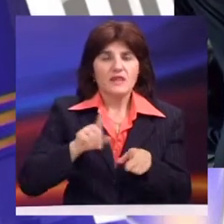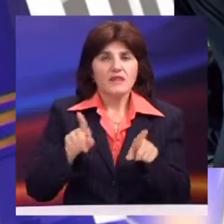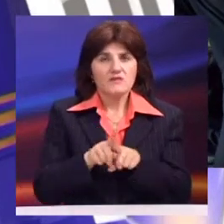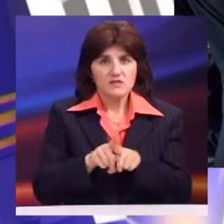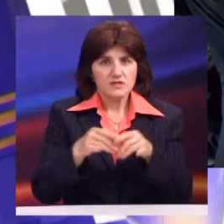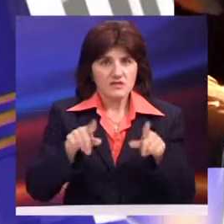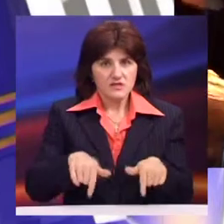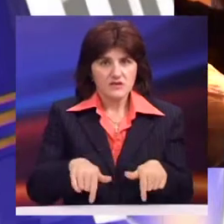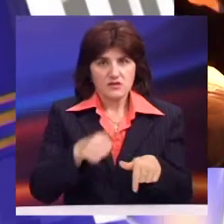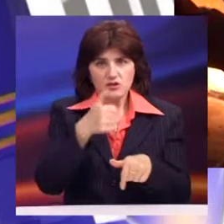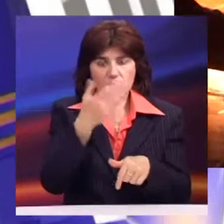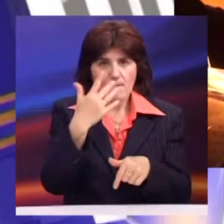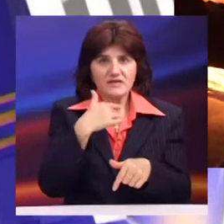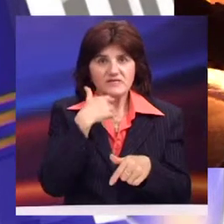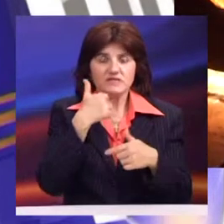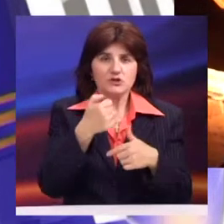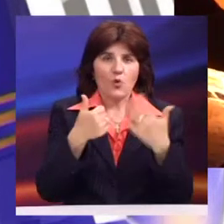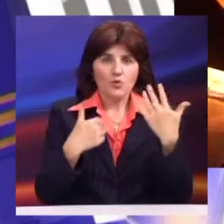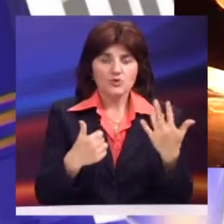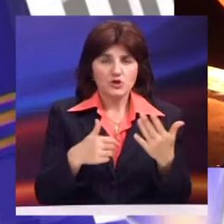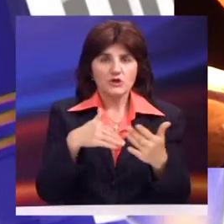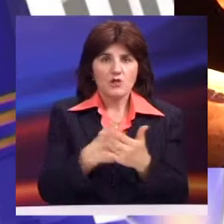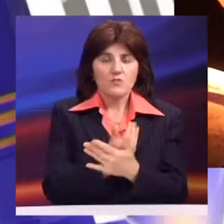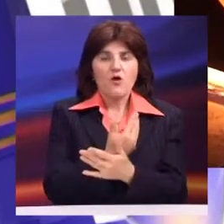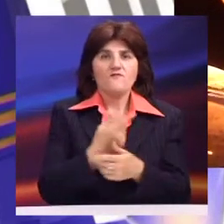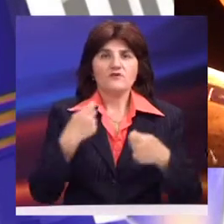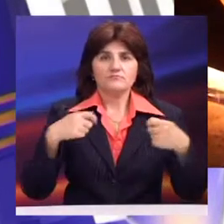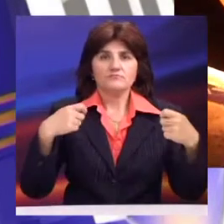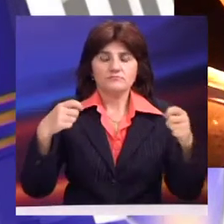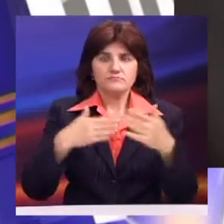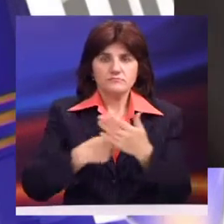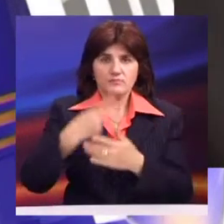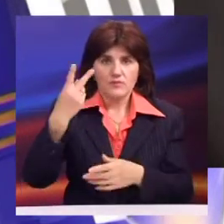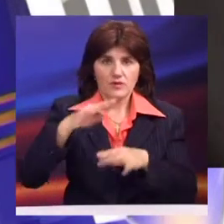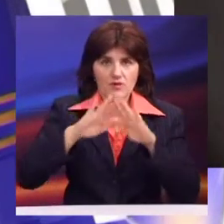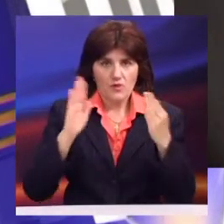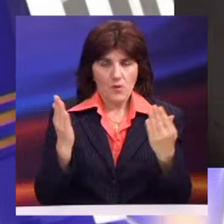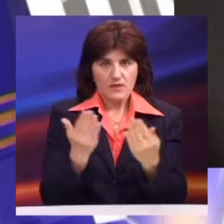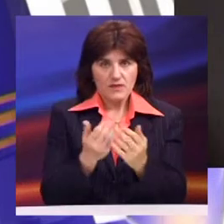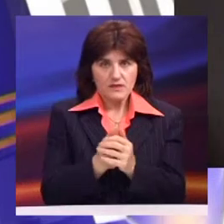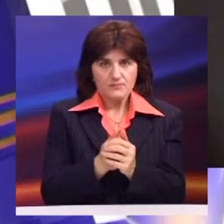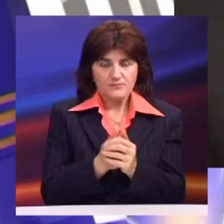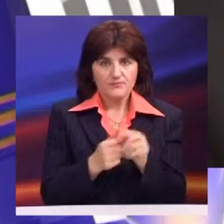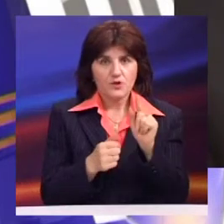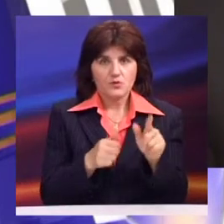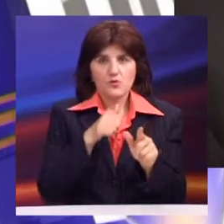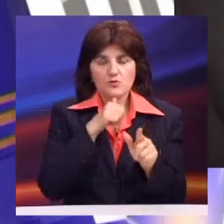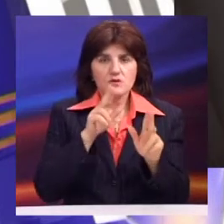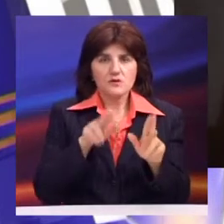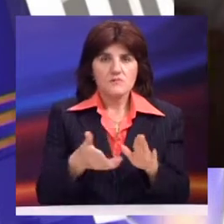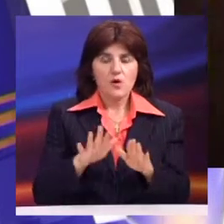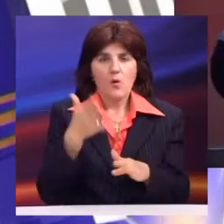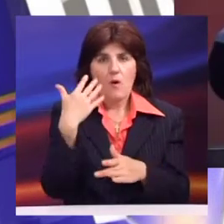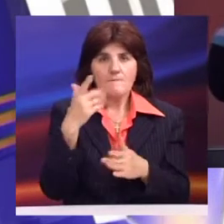150 i 160 građevinskih dozvola koje se odnose na izgradnju novih stambenih, poslovnih i infrastrukturnih objekata. U toj strukturi